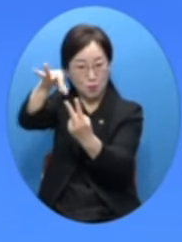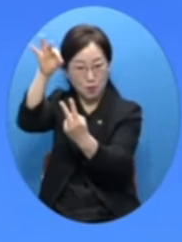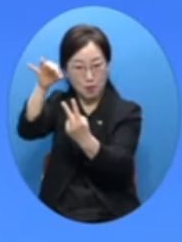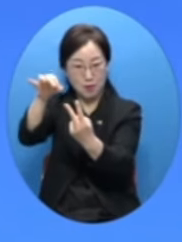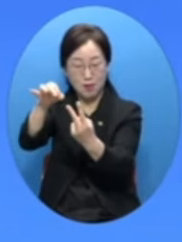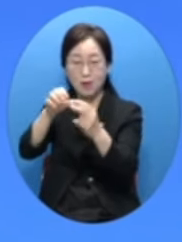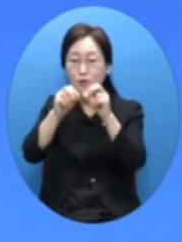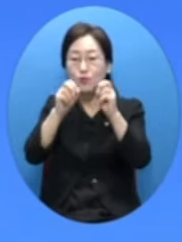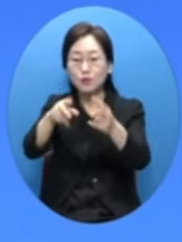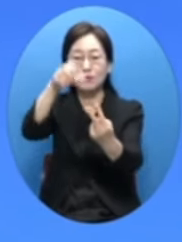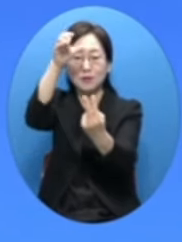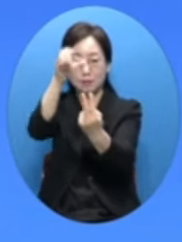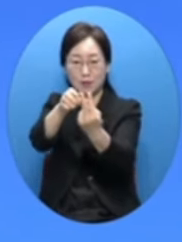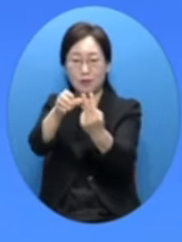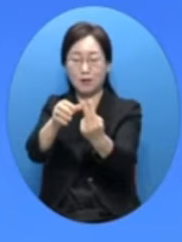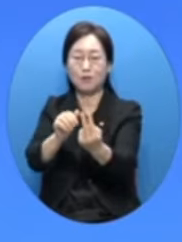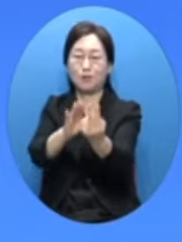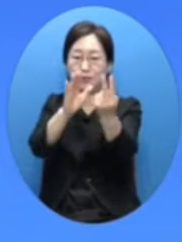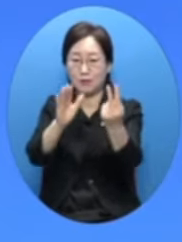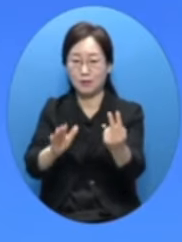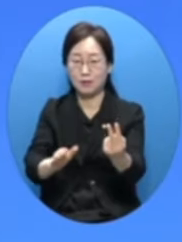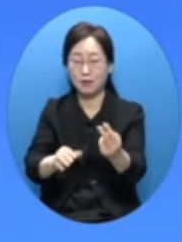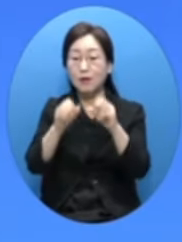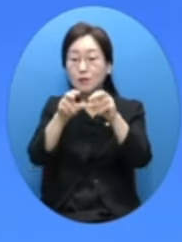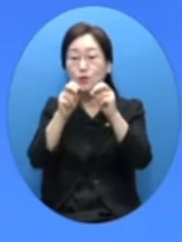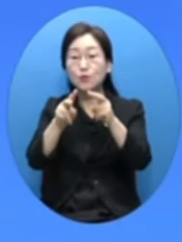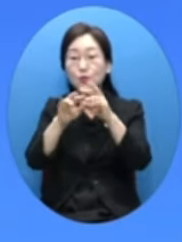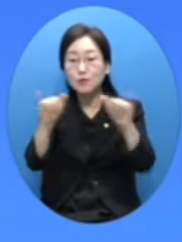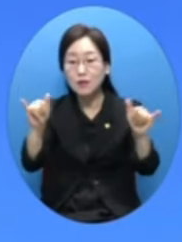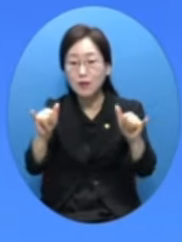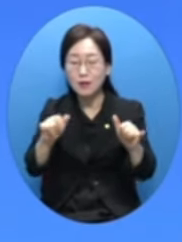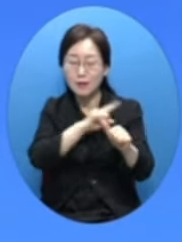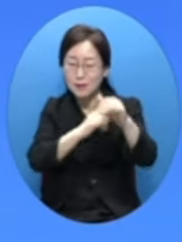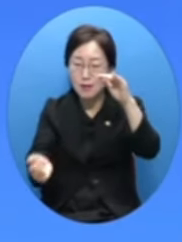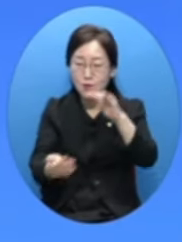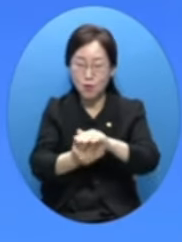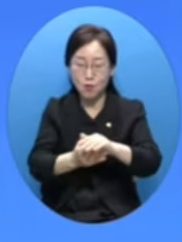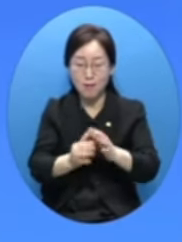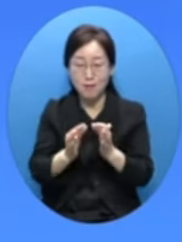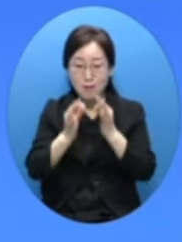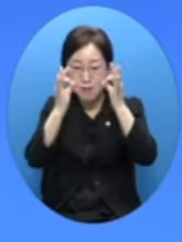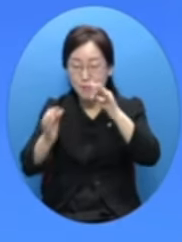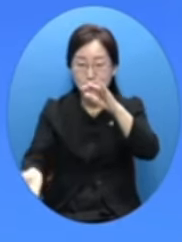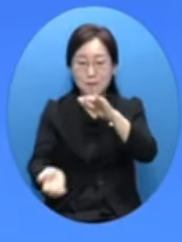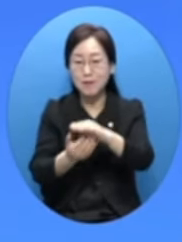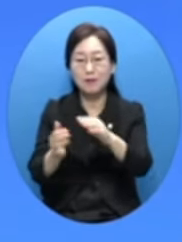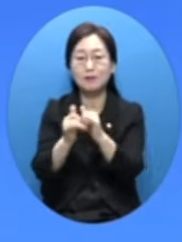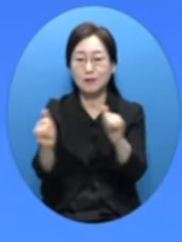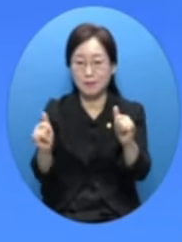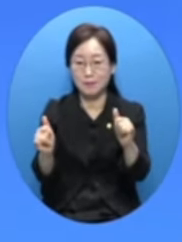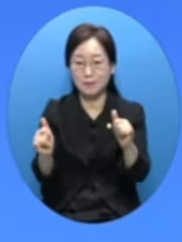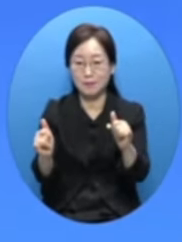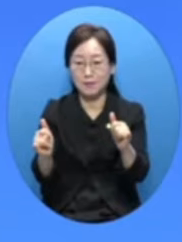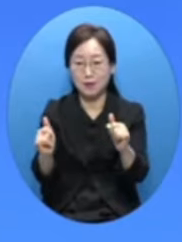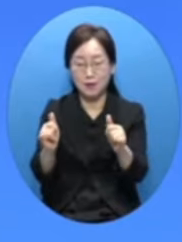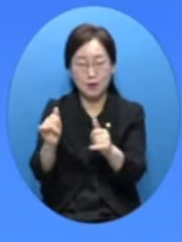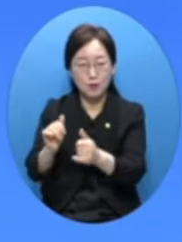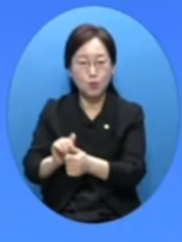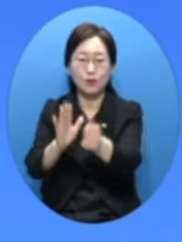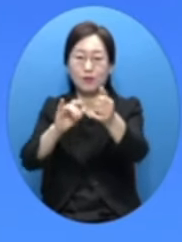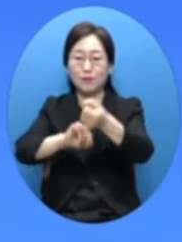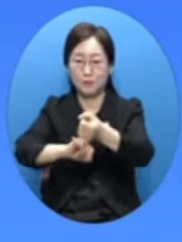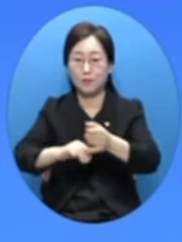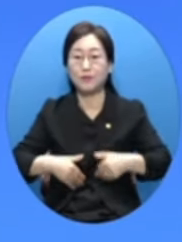선교사로 파송합니다. 선교사는 최고의 사람, 최선의 사람을 우리 선정해서 보내야 되는